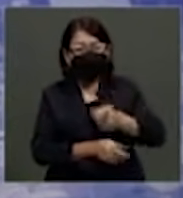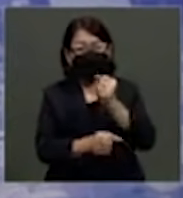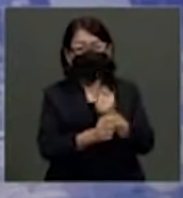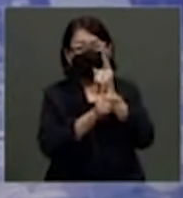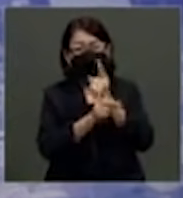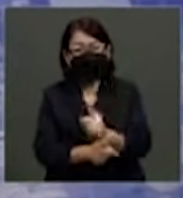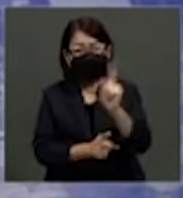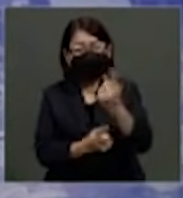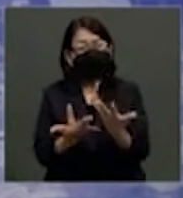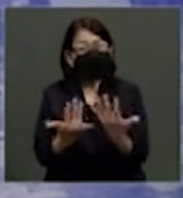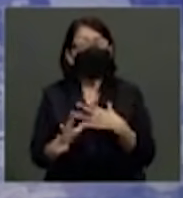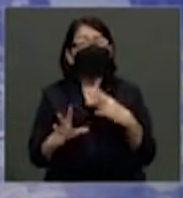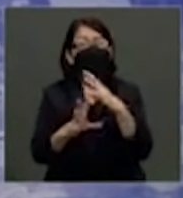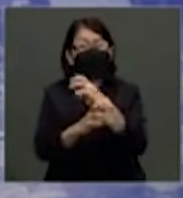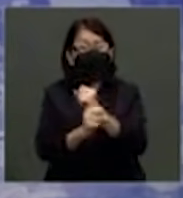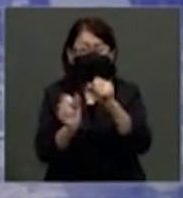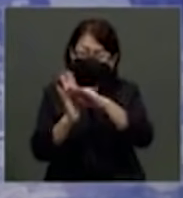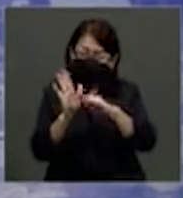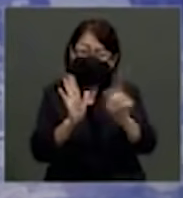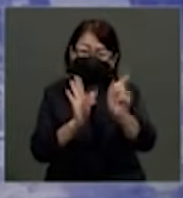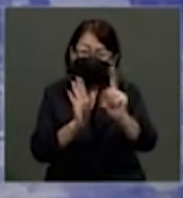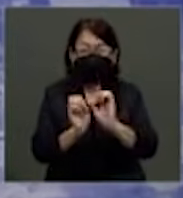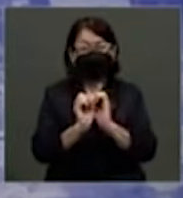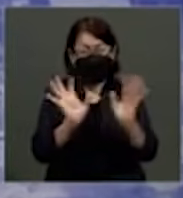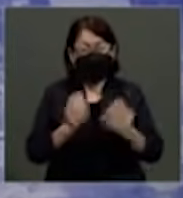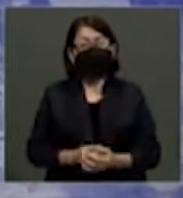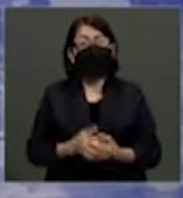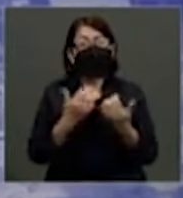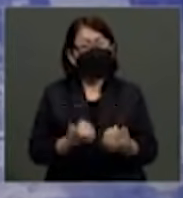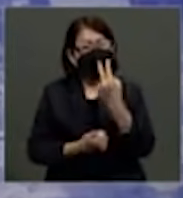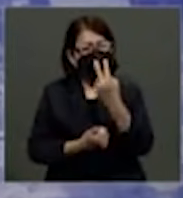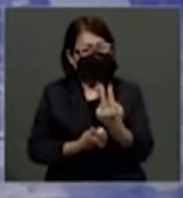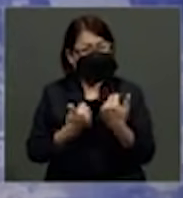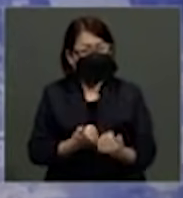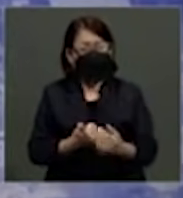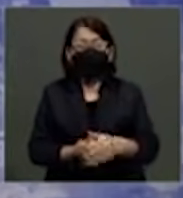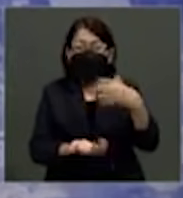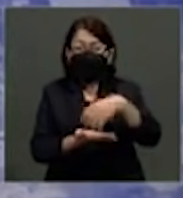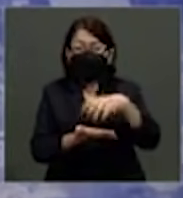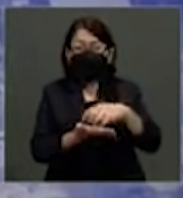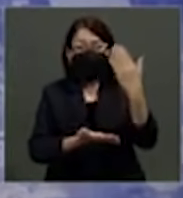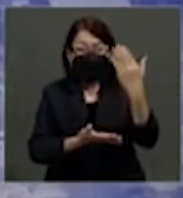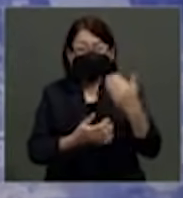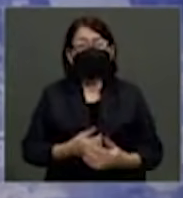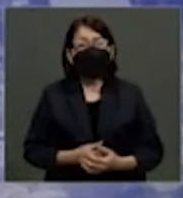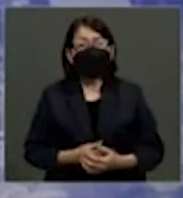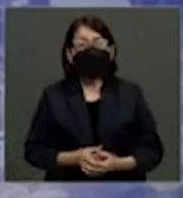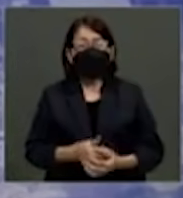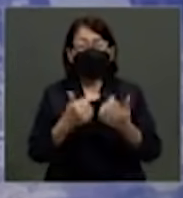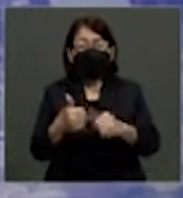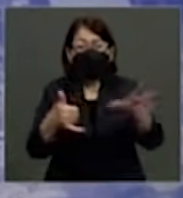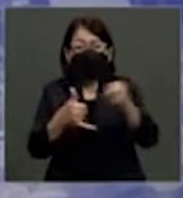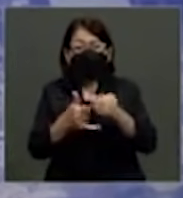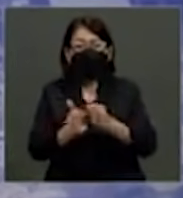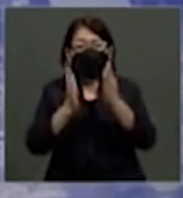9/2564แล้วก็ข้อกำหนดฉบับที่27ออกมานะครับเดี๋ยวผมจะขออนุญาตได้สรุปให้ฟังเป็นเนื้อหาสาระที่สำคั